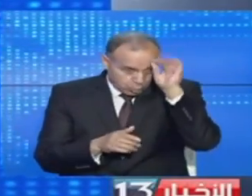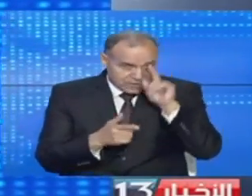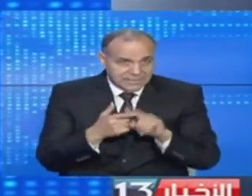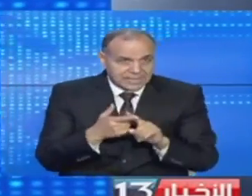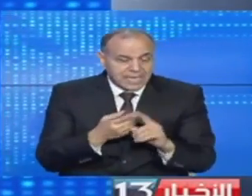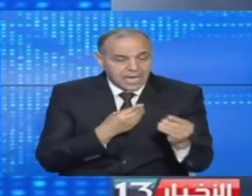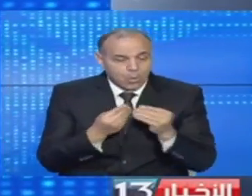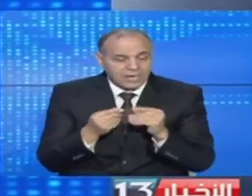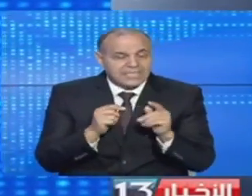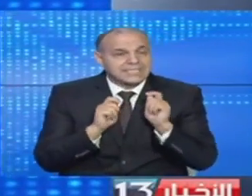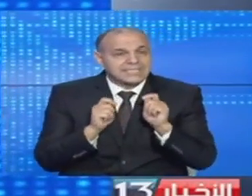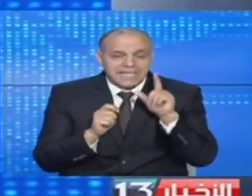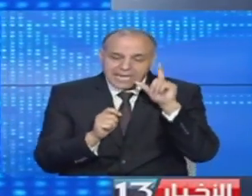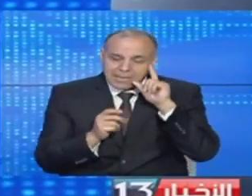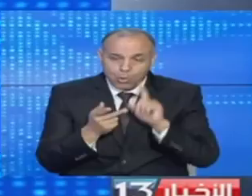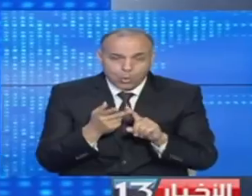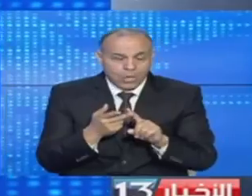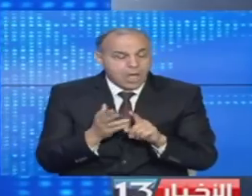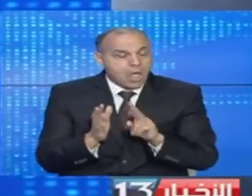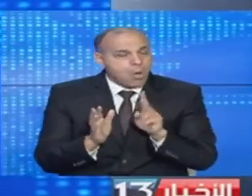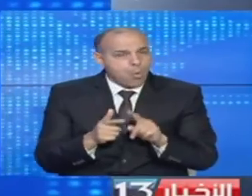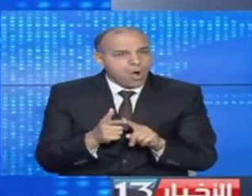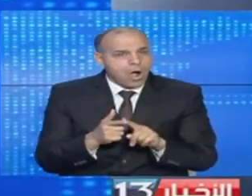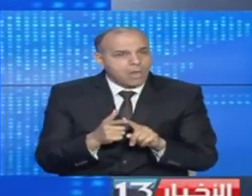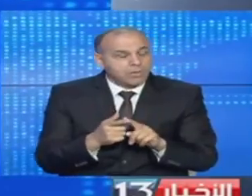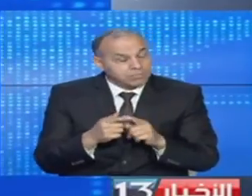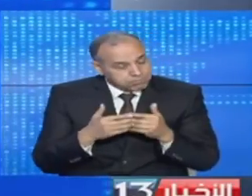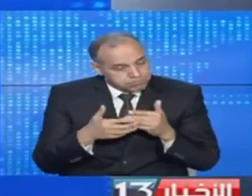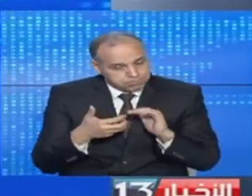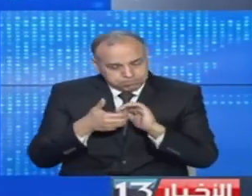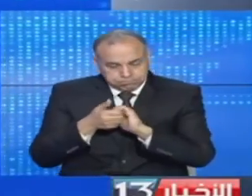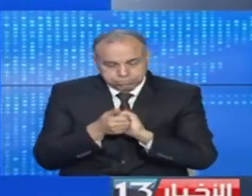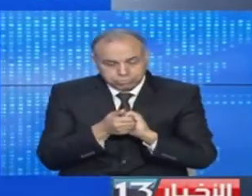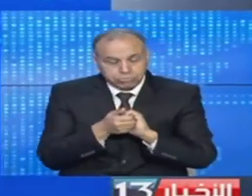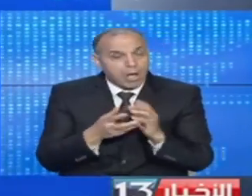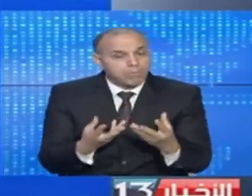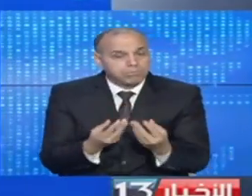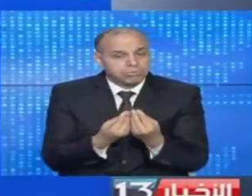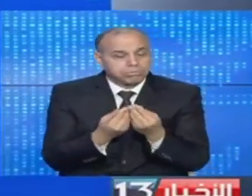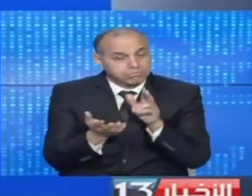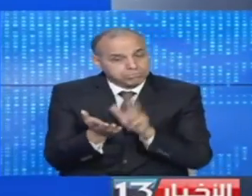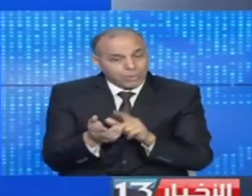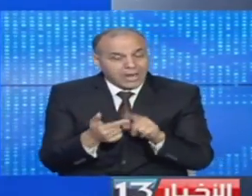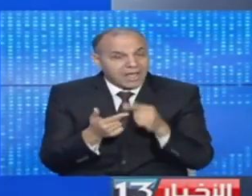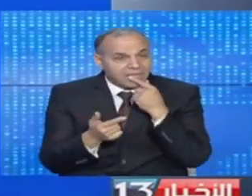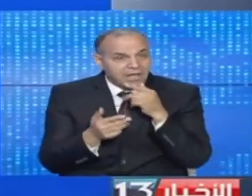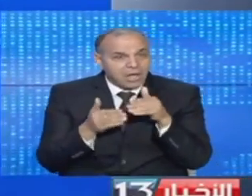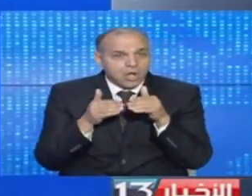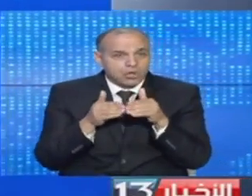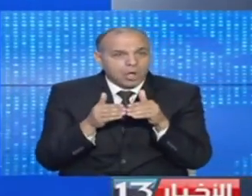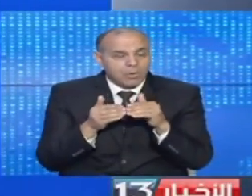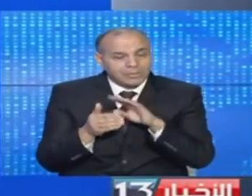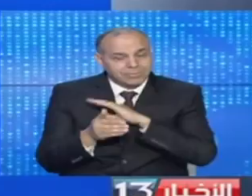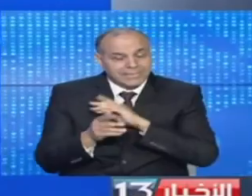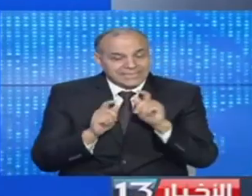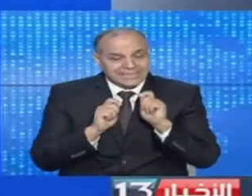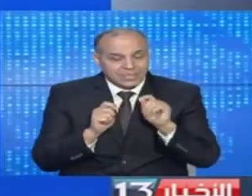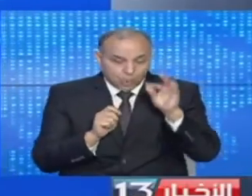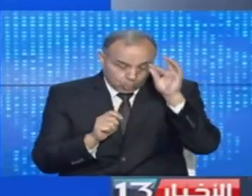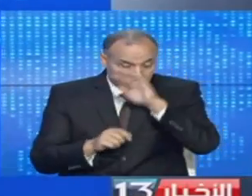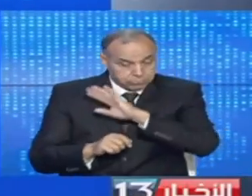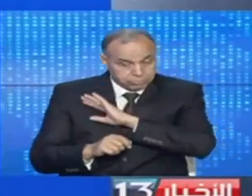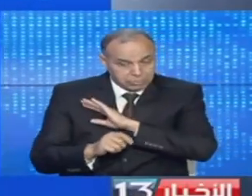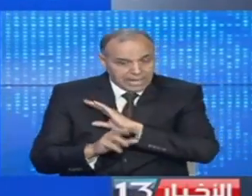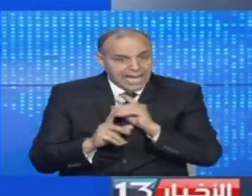للحوار السياسي هو في الواقع امتداد ل دور حيوي وفعال طالما لعبته الدبلوماسيه الروسيه